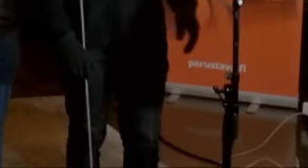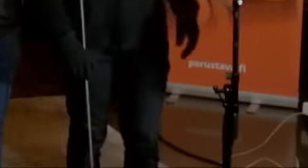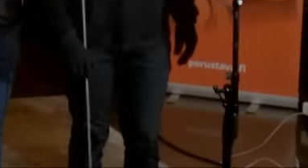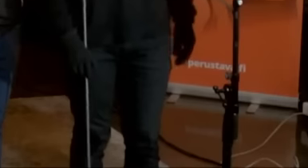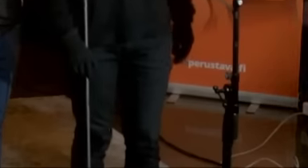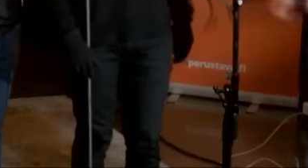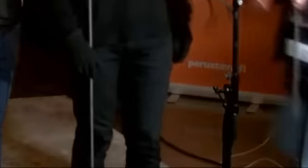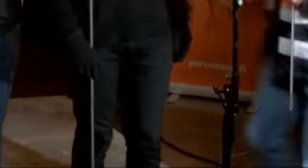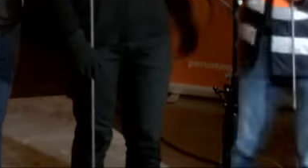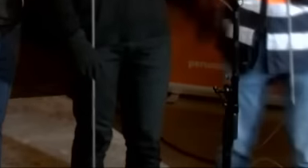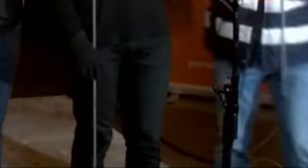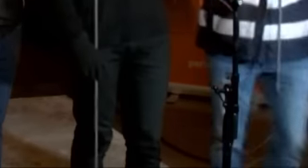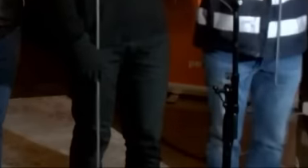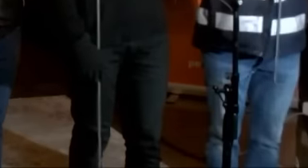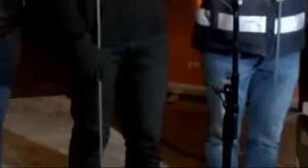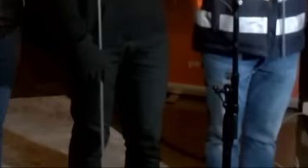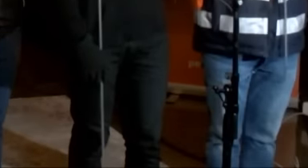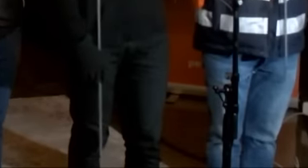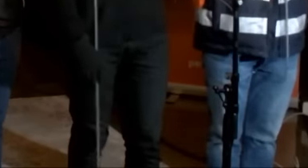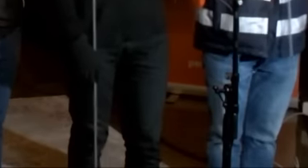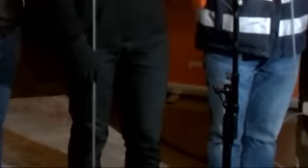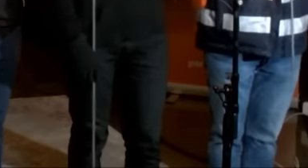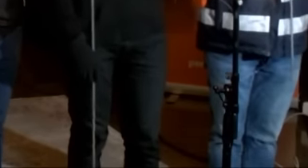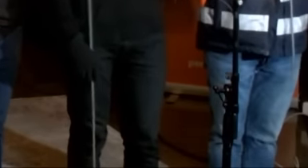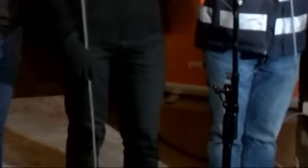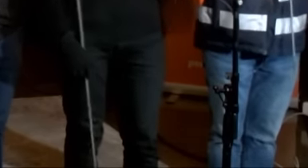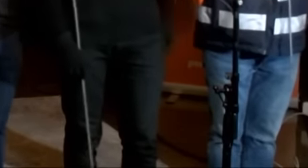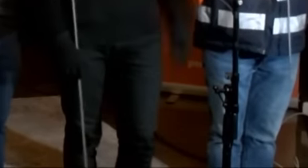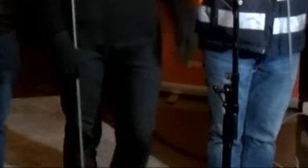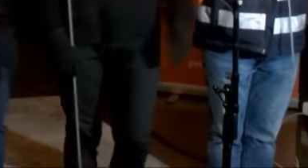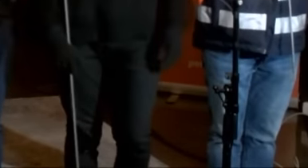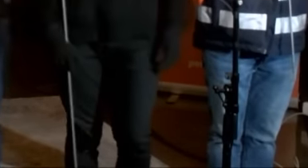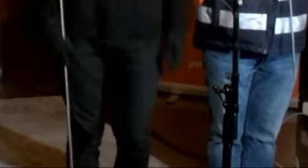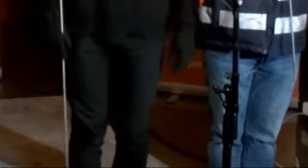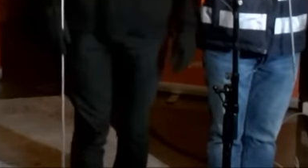Ja mänkkinä toimii Veikko.